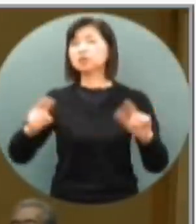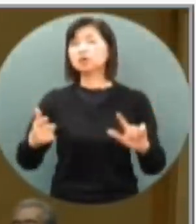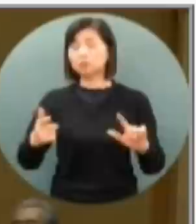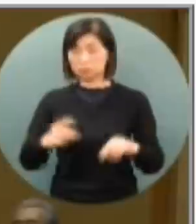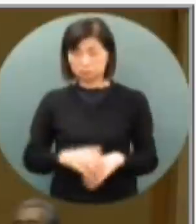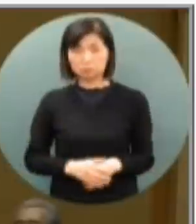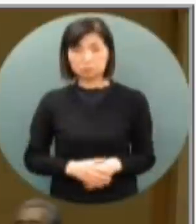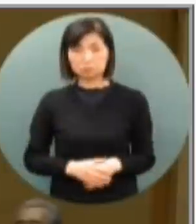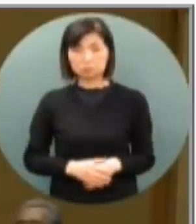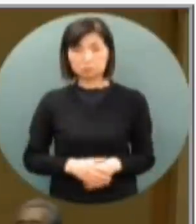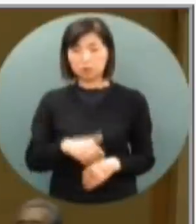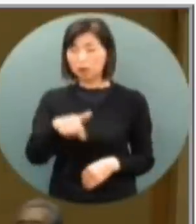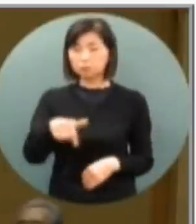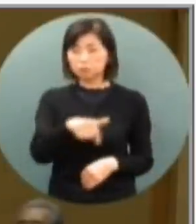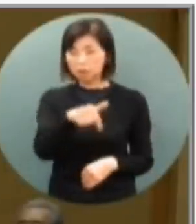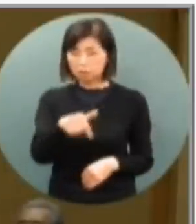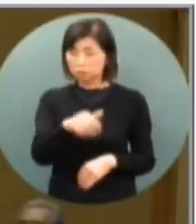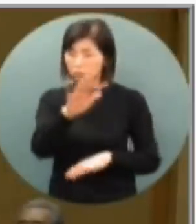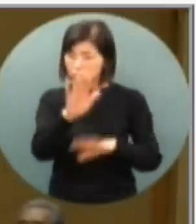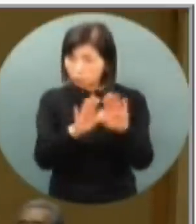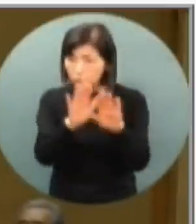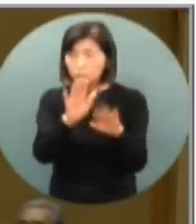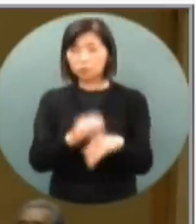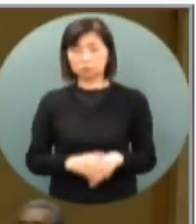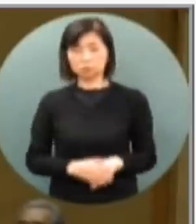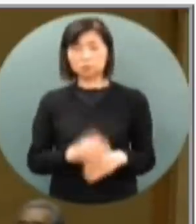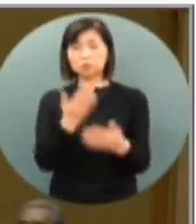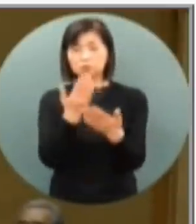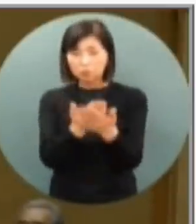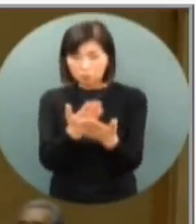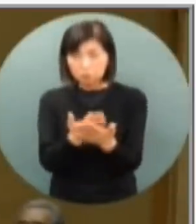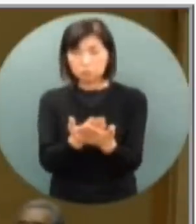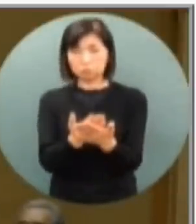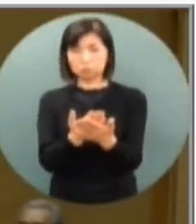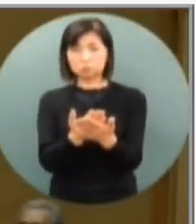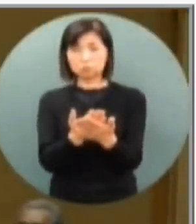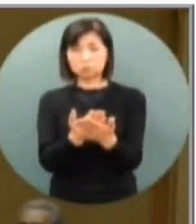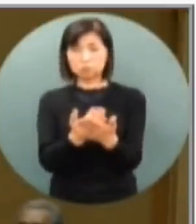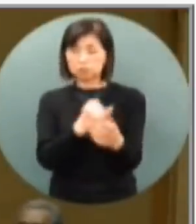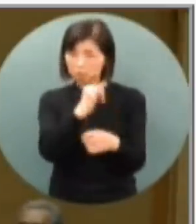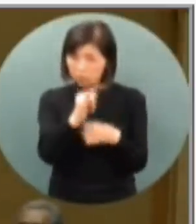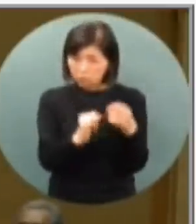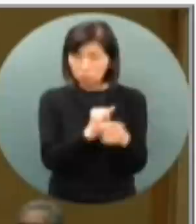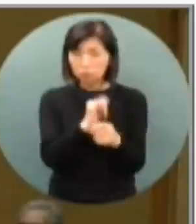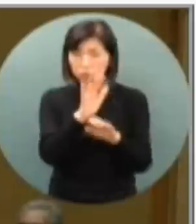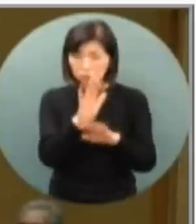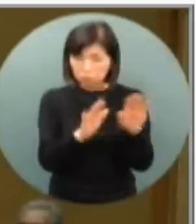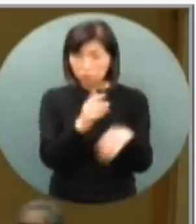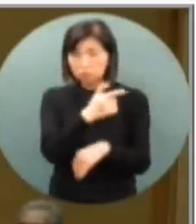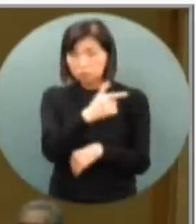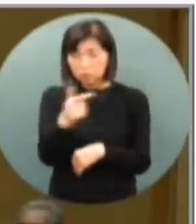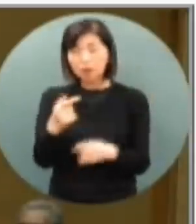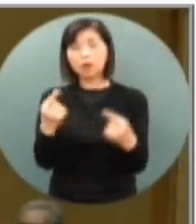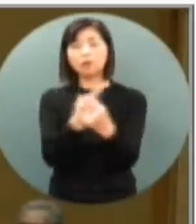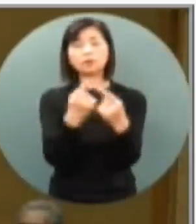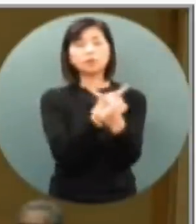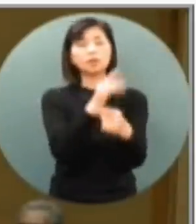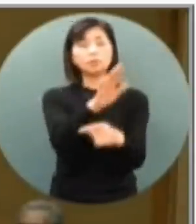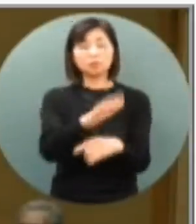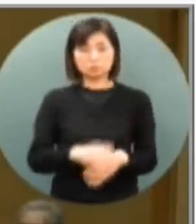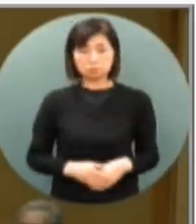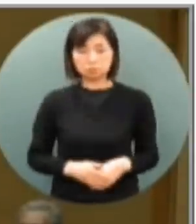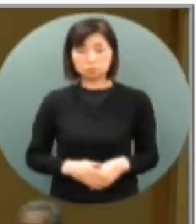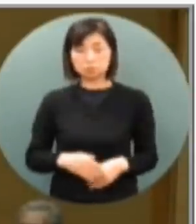落の実態も要求も変わって、来ています。でその時代に応じた即応